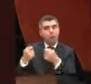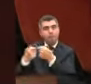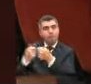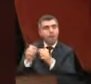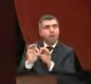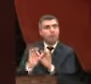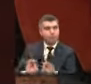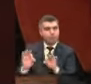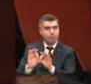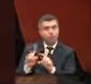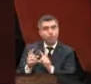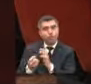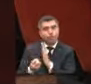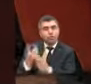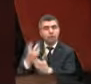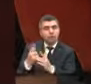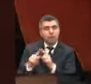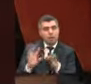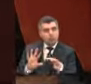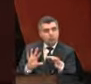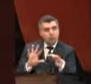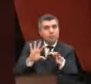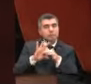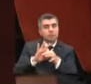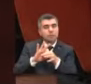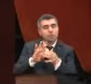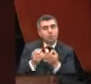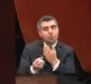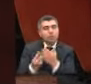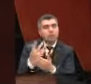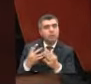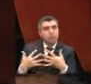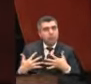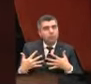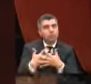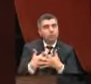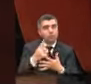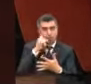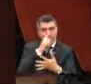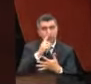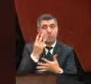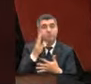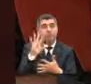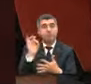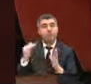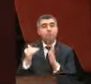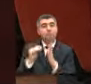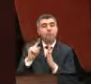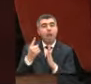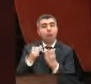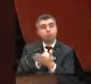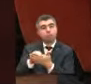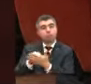شراء الخدمات من القطاع الخاص فيما يتعلق بتصفيه ديال الدم اكثر من 250 مليون ديال الدرهم، هناك كذلك